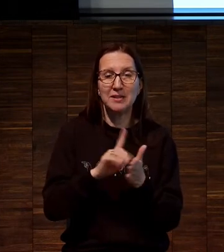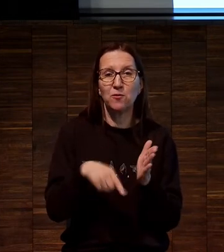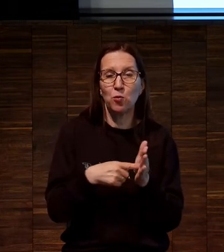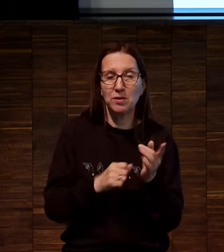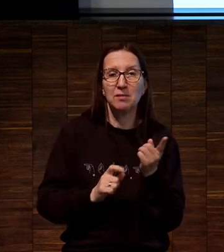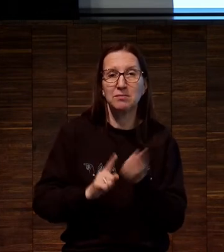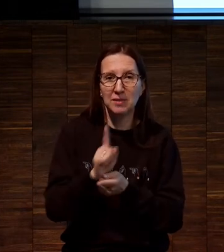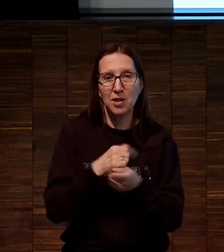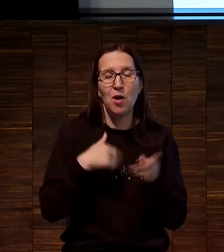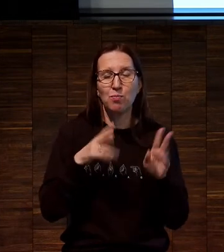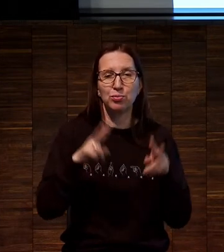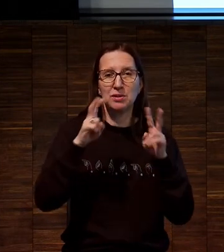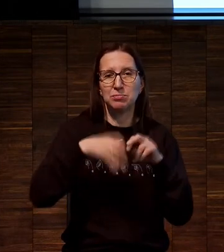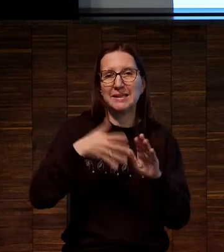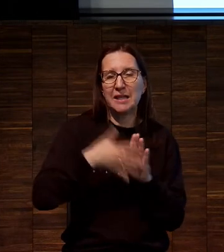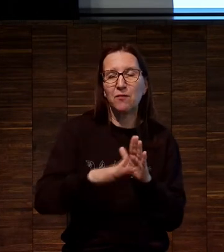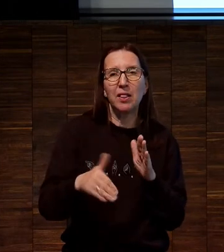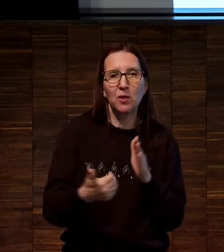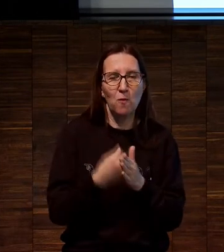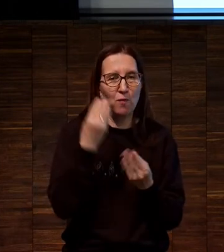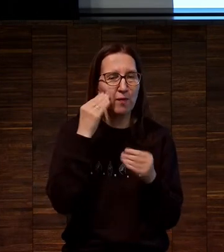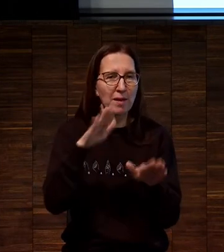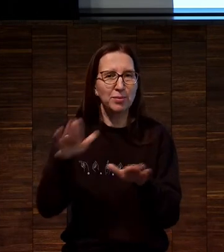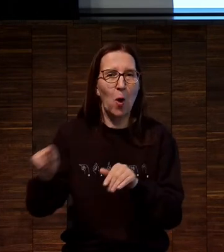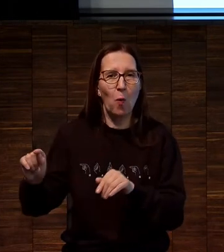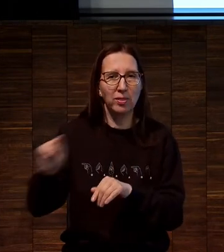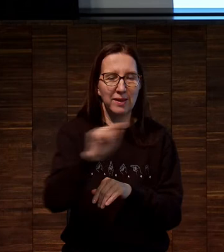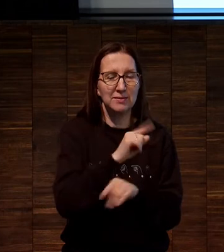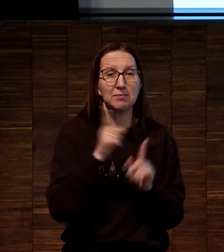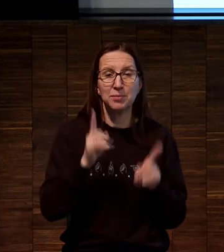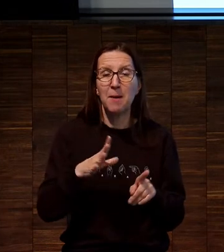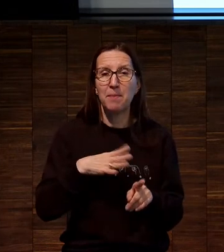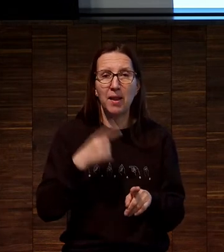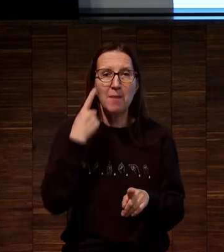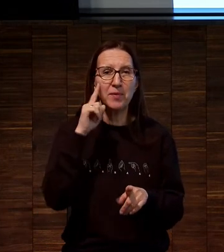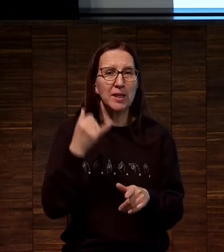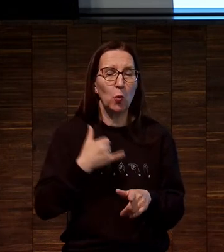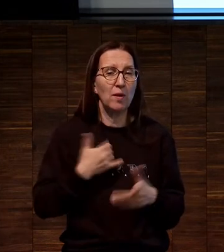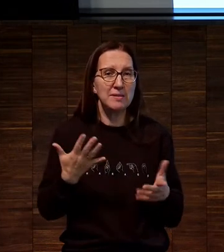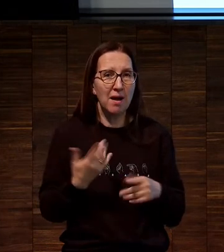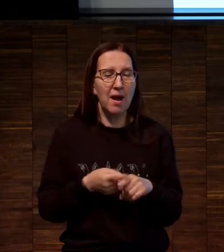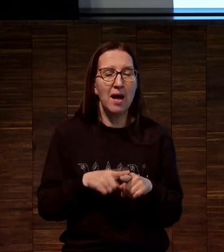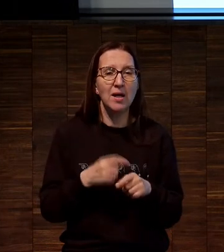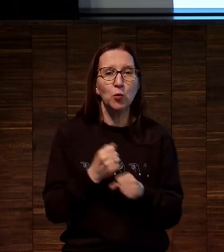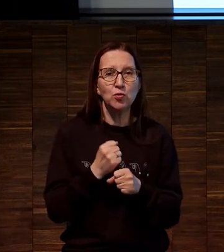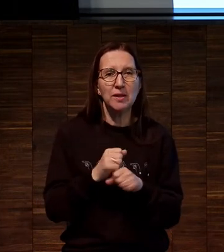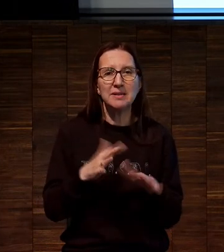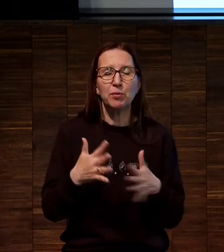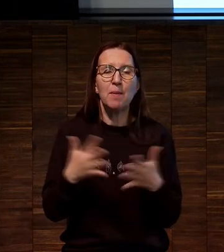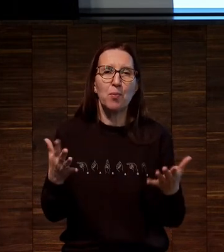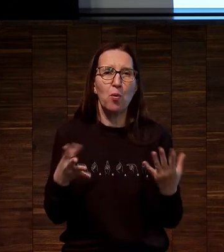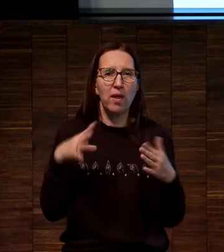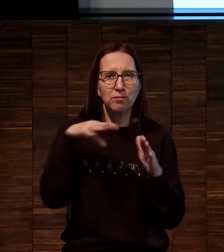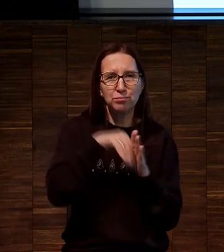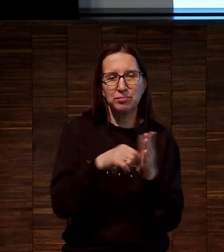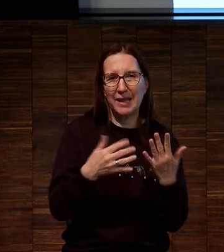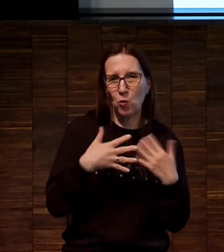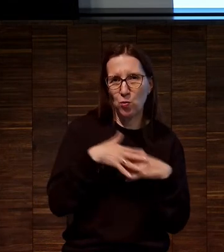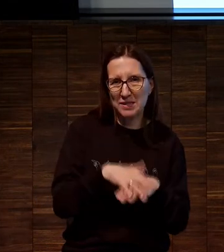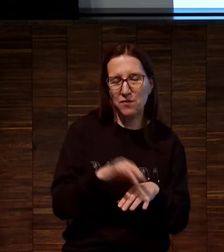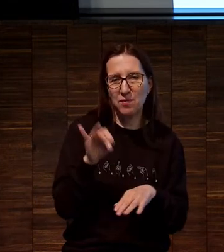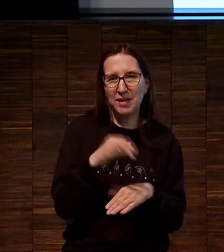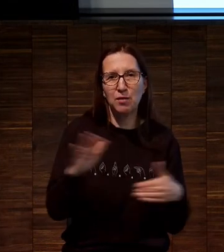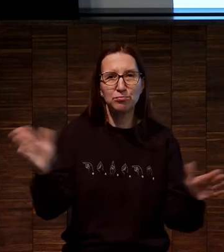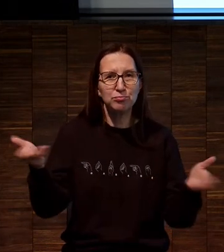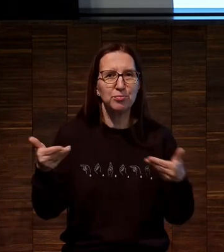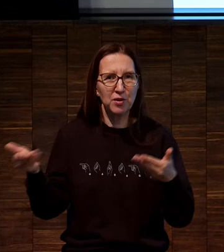будем исследовать новые контексты. Да, еще была идея сделать событие более инклюзивным и